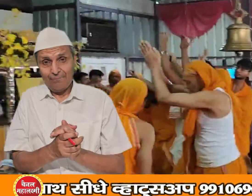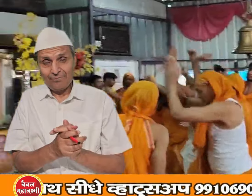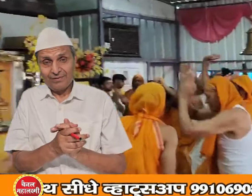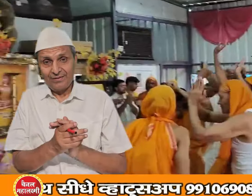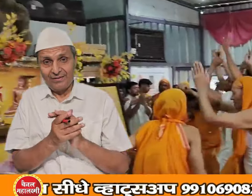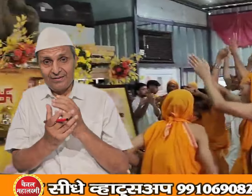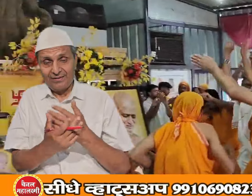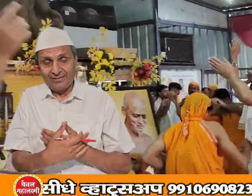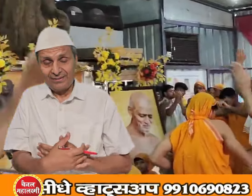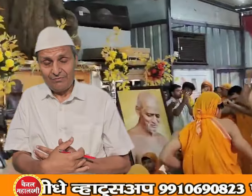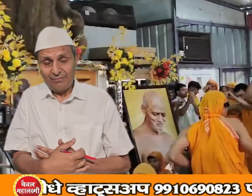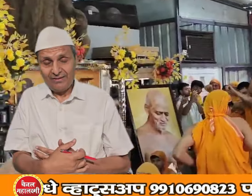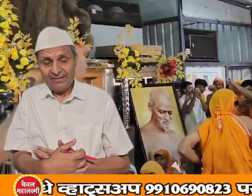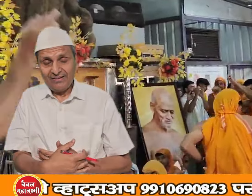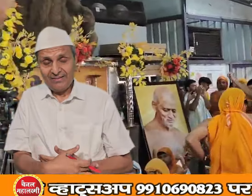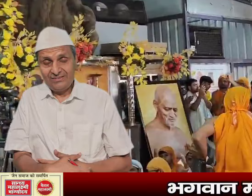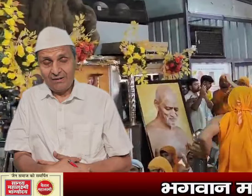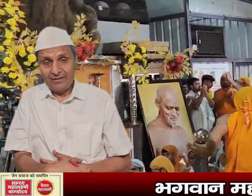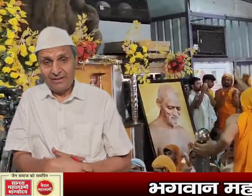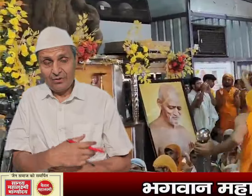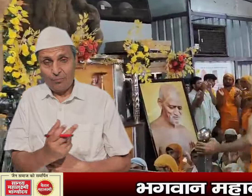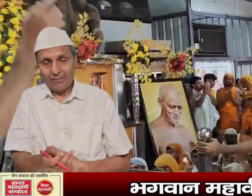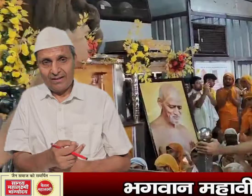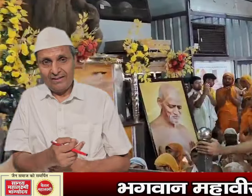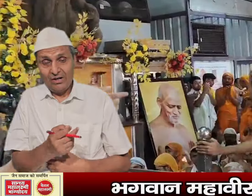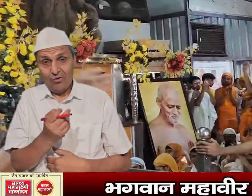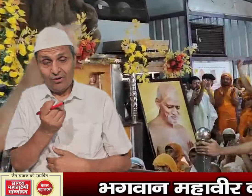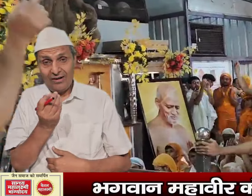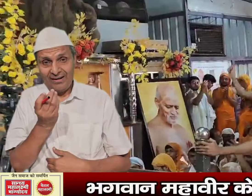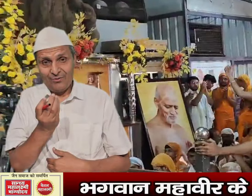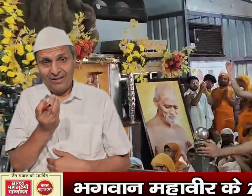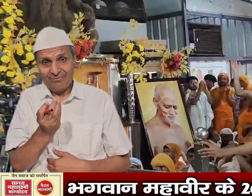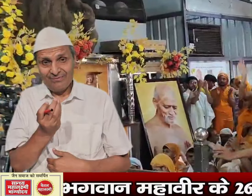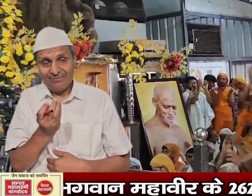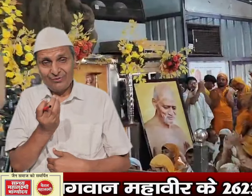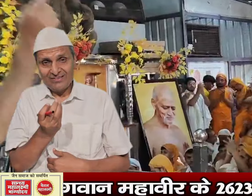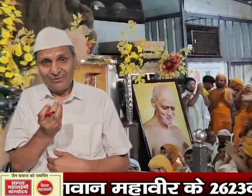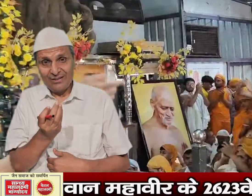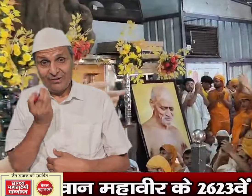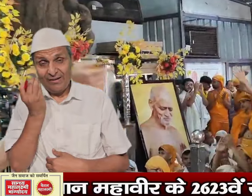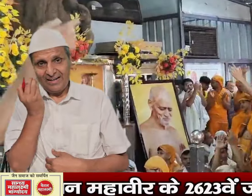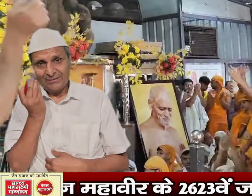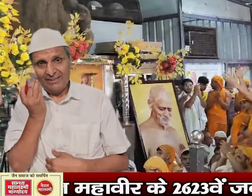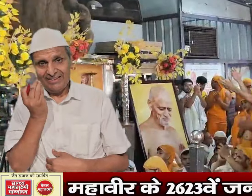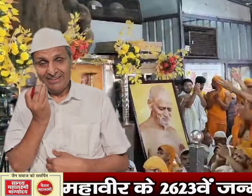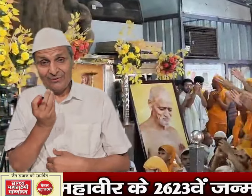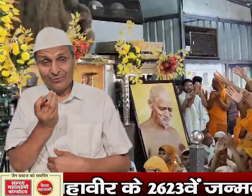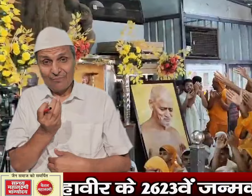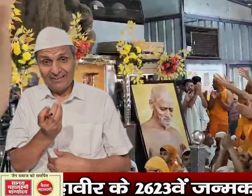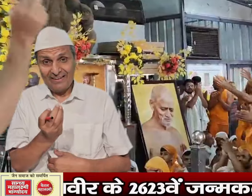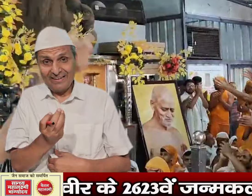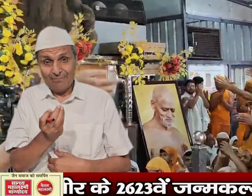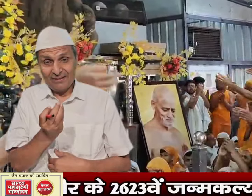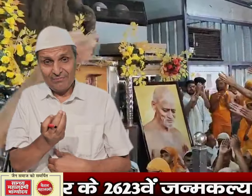के उन्होंने श्रीफल भेंट किया जाप किया नौ प्र लगाई और हैरान होंगे आप विश्वास नहीं होता वे आज भी है